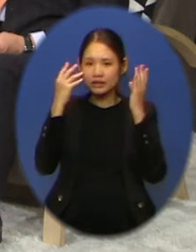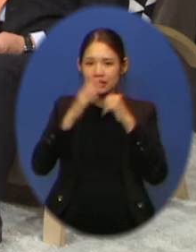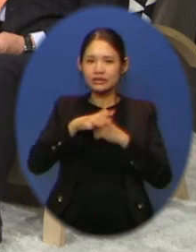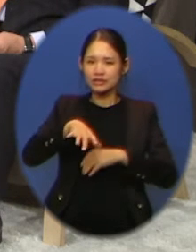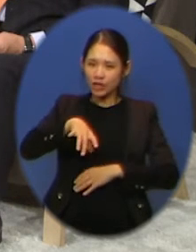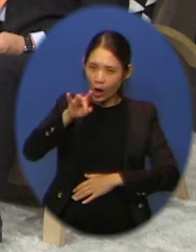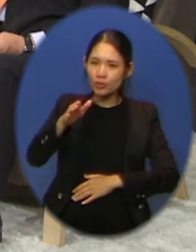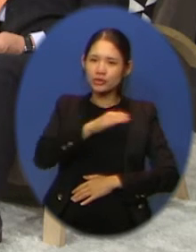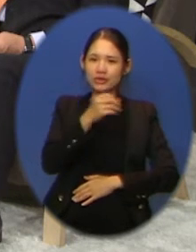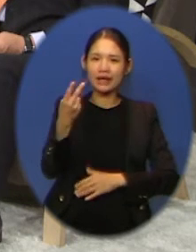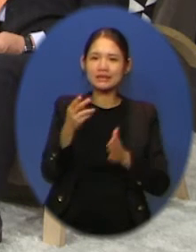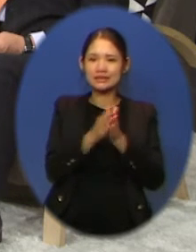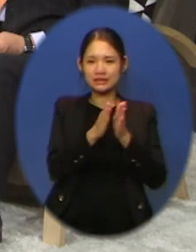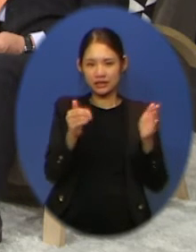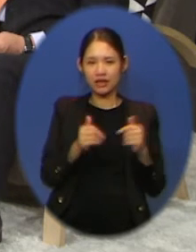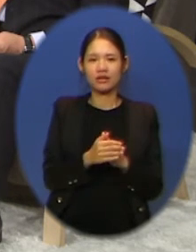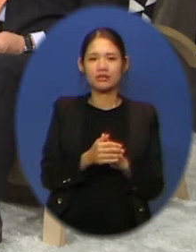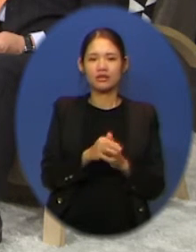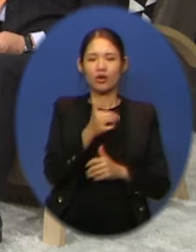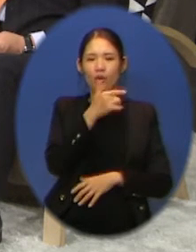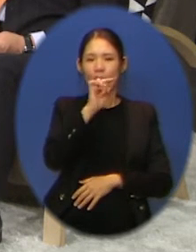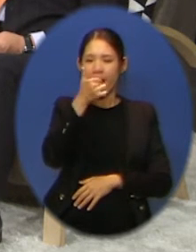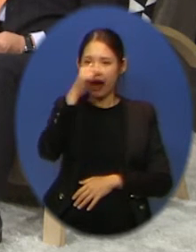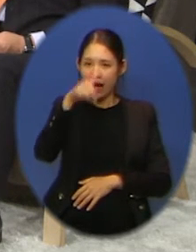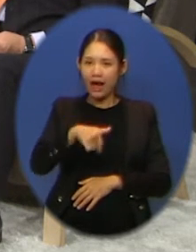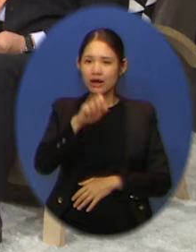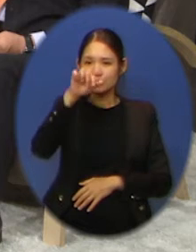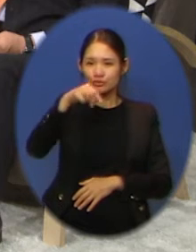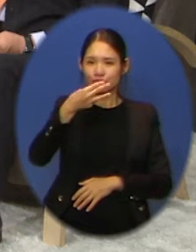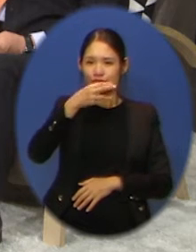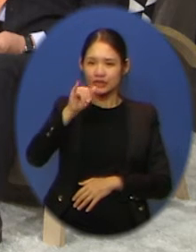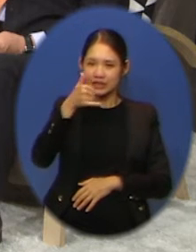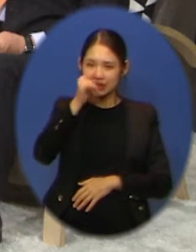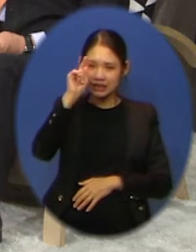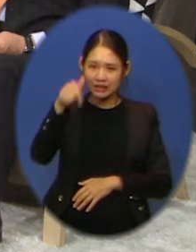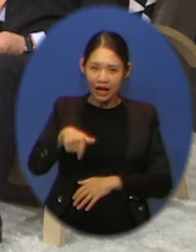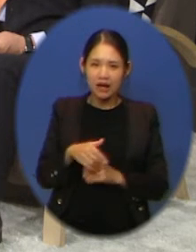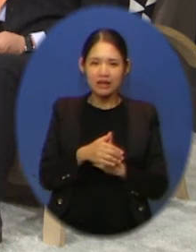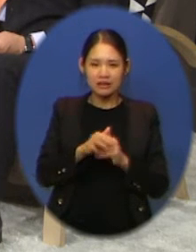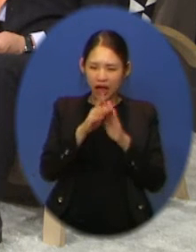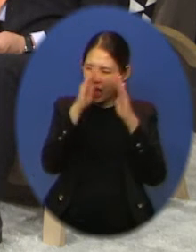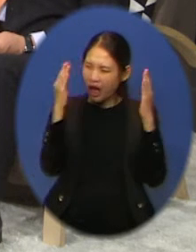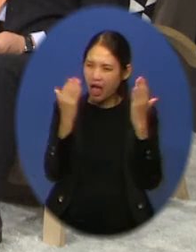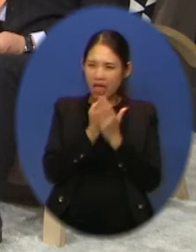시작했는데 화학, 물리학 처음부터 어려웠죠 영어로.